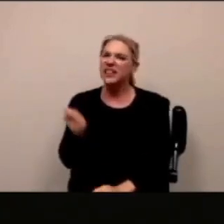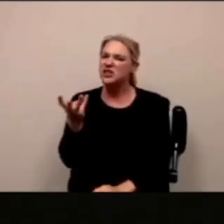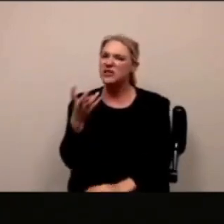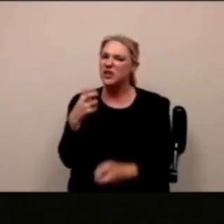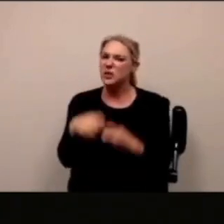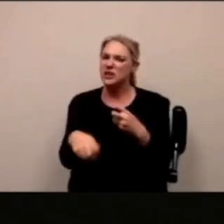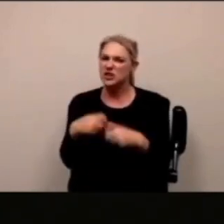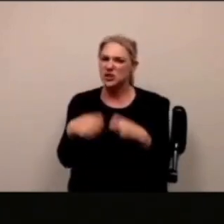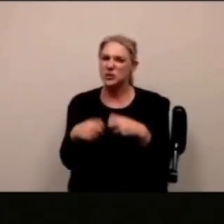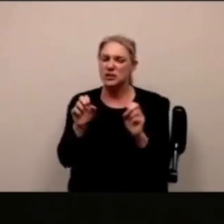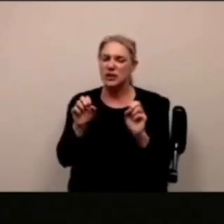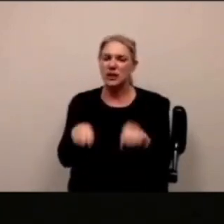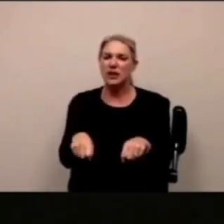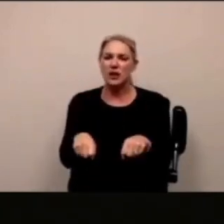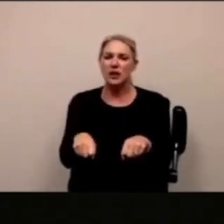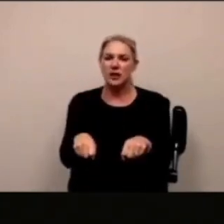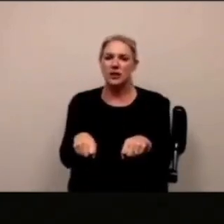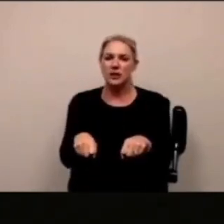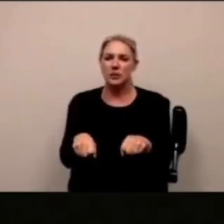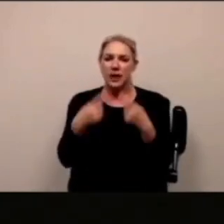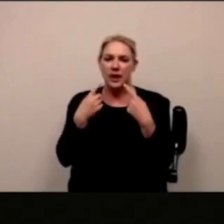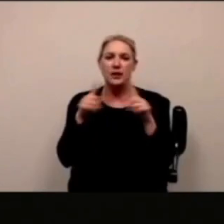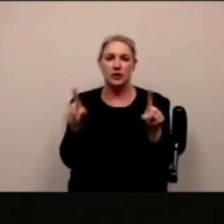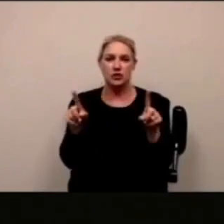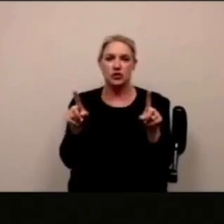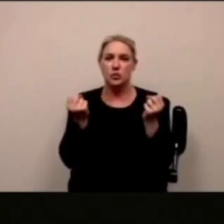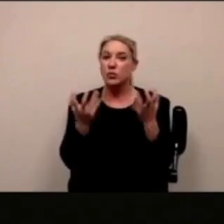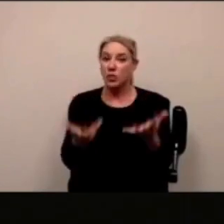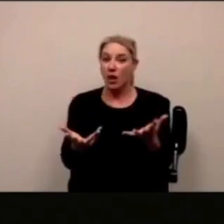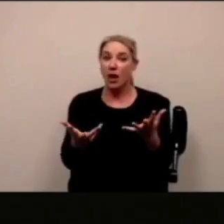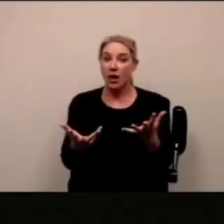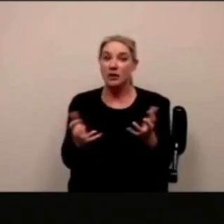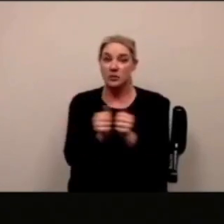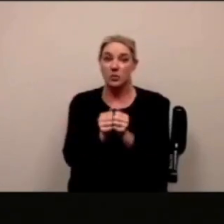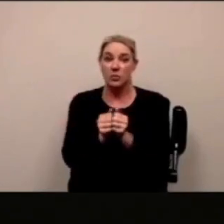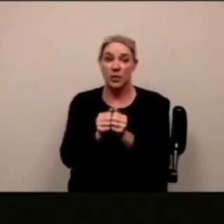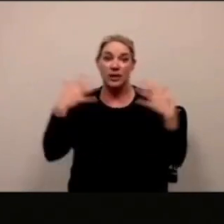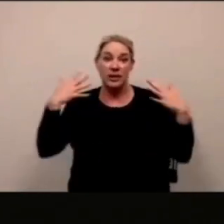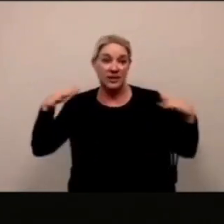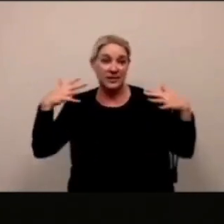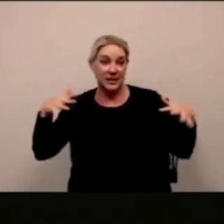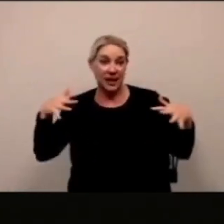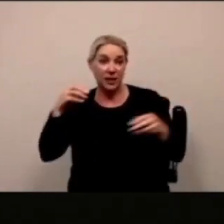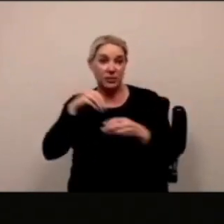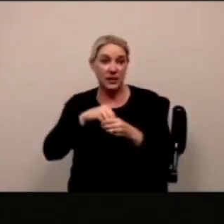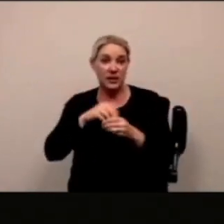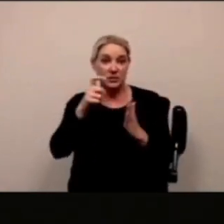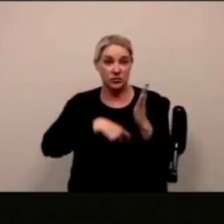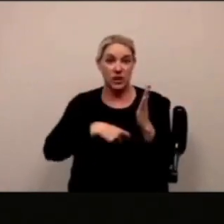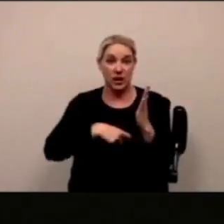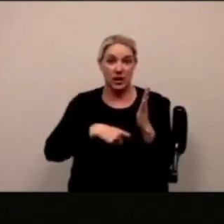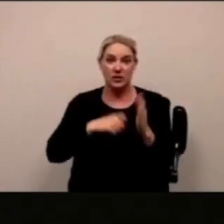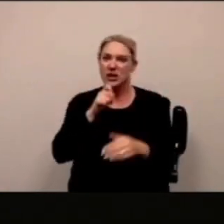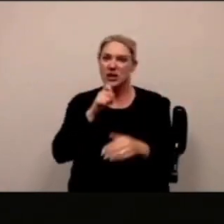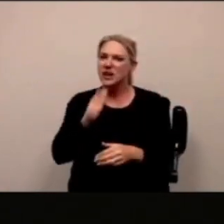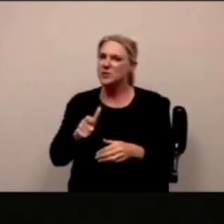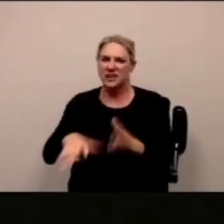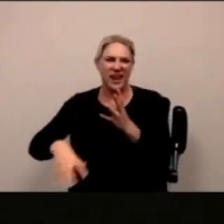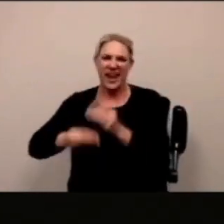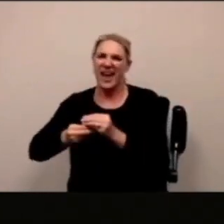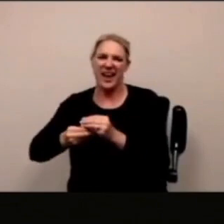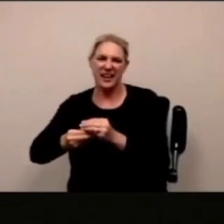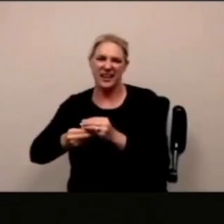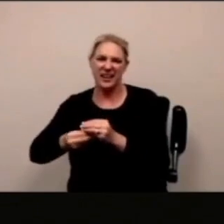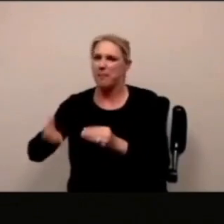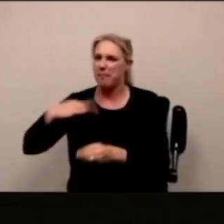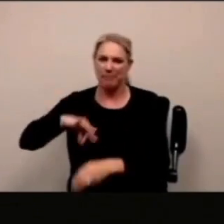音などもまた入ってましたがこれでまたスクラッチさんでは採用しています理由はいくつかありまして結構あとスクラッチで